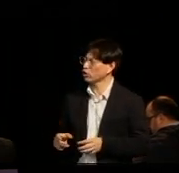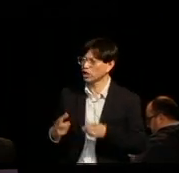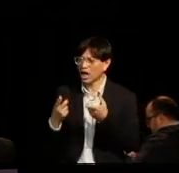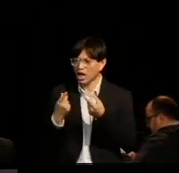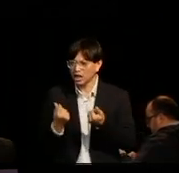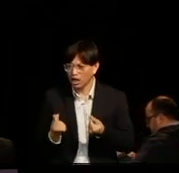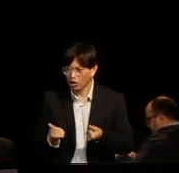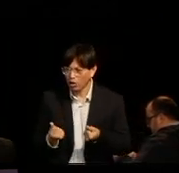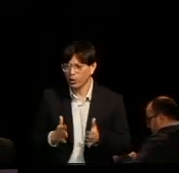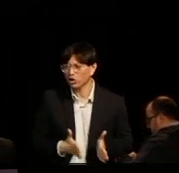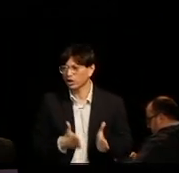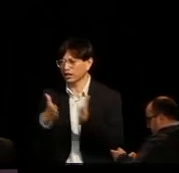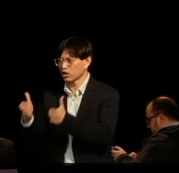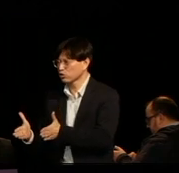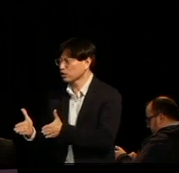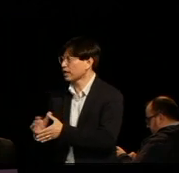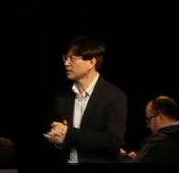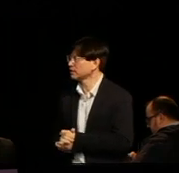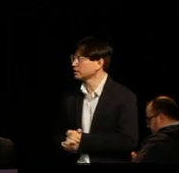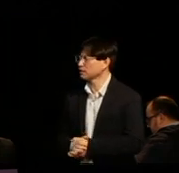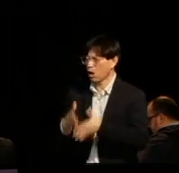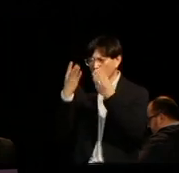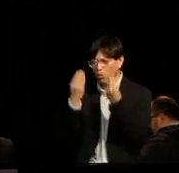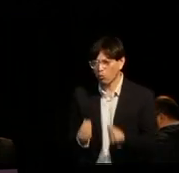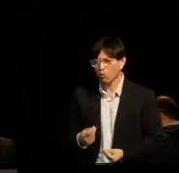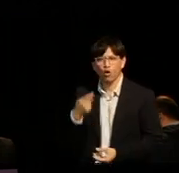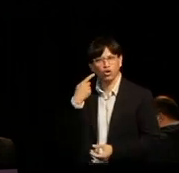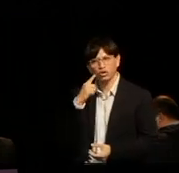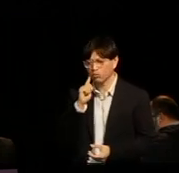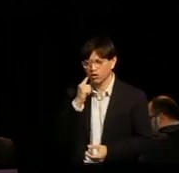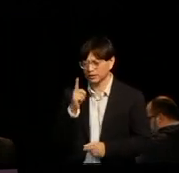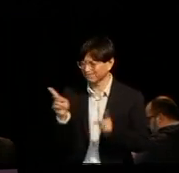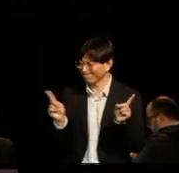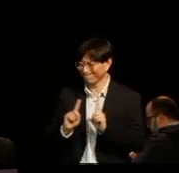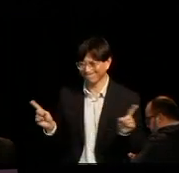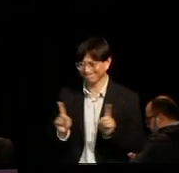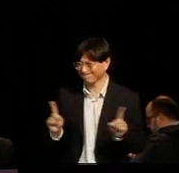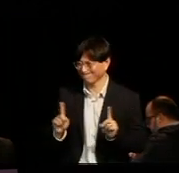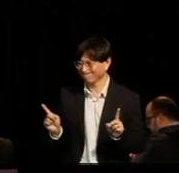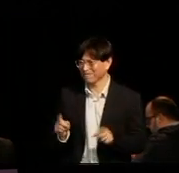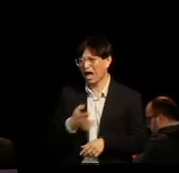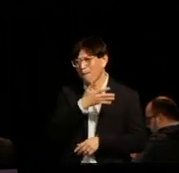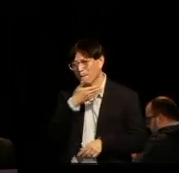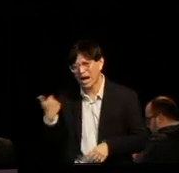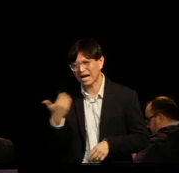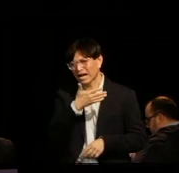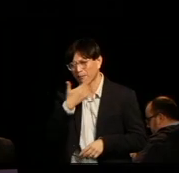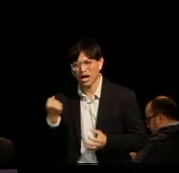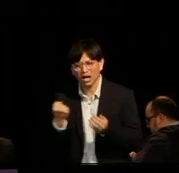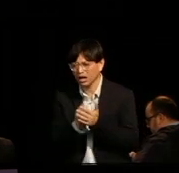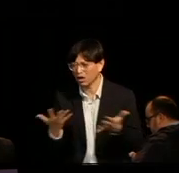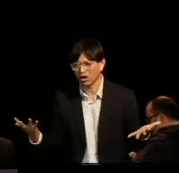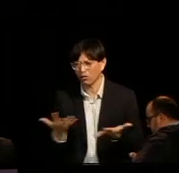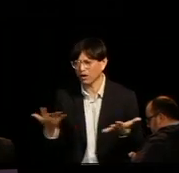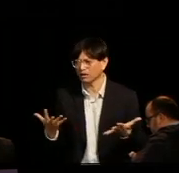noi viviamo la vita cristiana e poi siccome siamo molto buoni allora includiamo tutti Non è questo è che sennò ti manca un pezzo ti manca qualcuno diceva prima